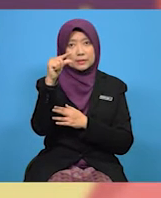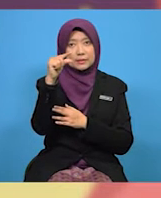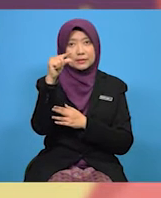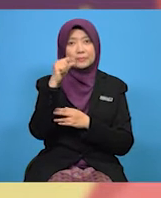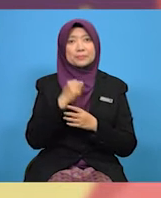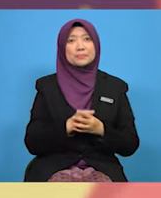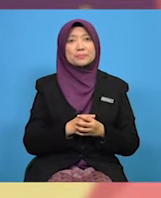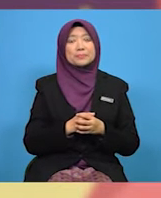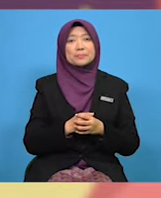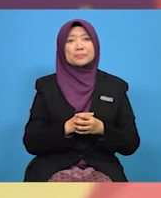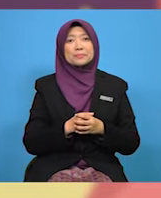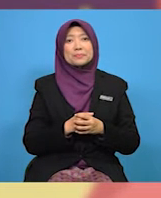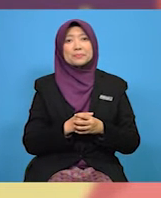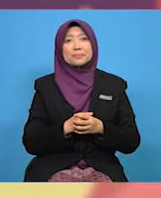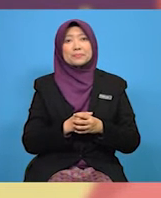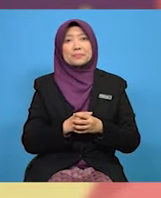Ji